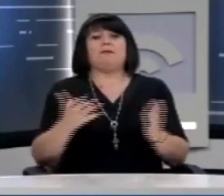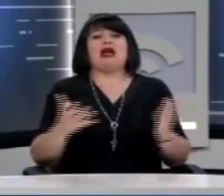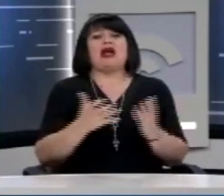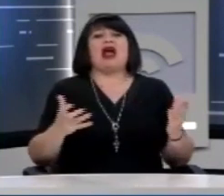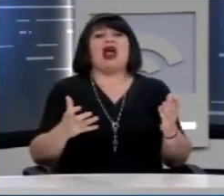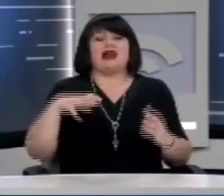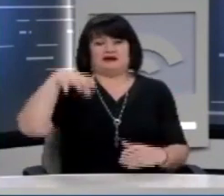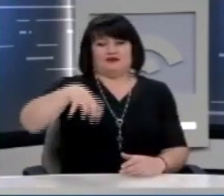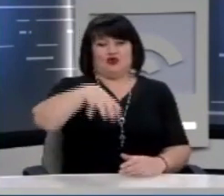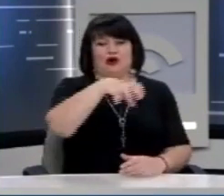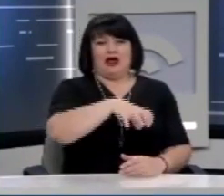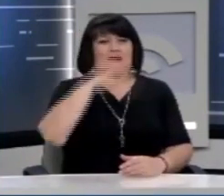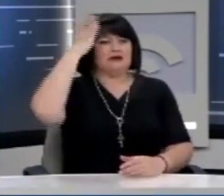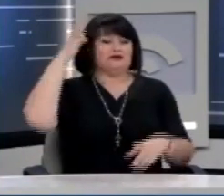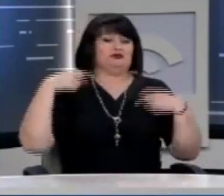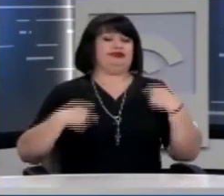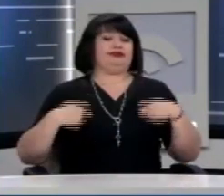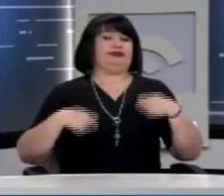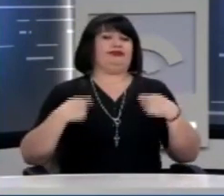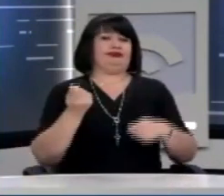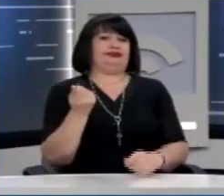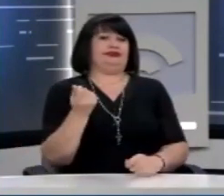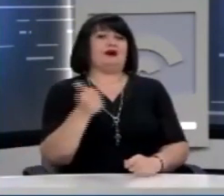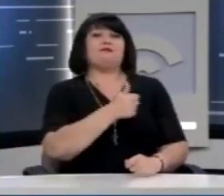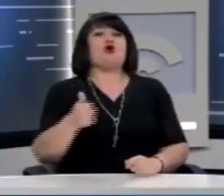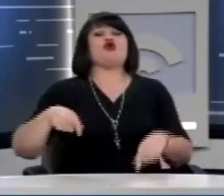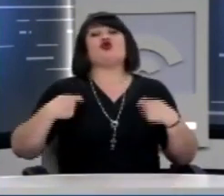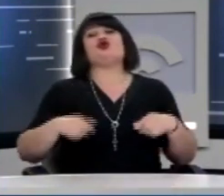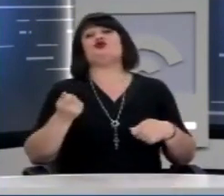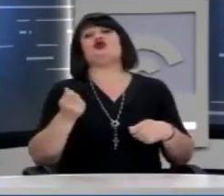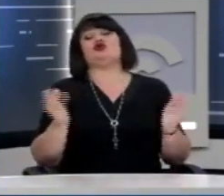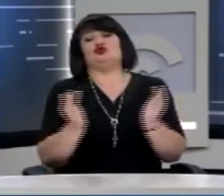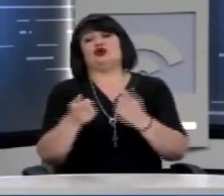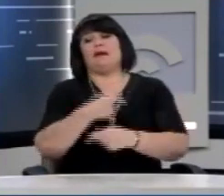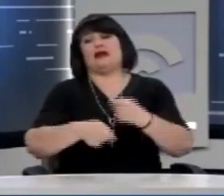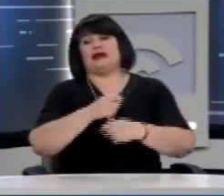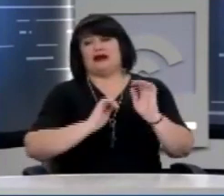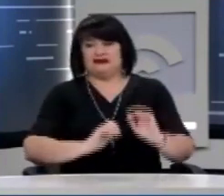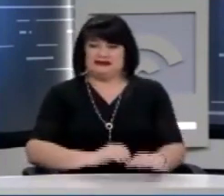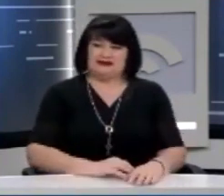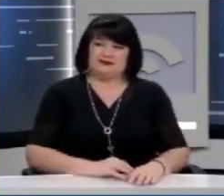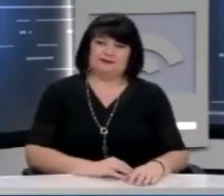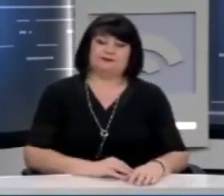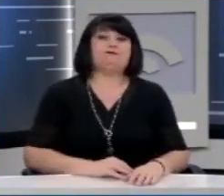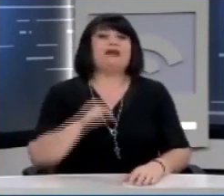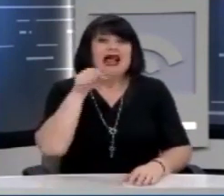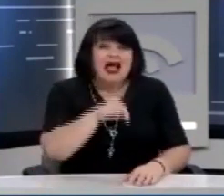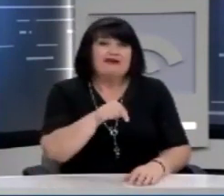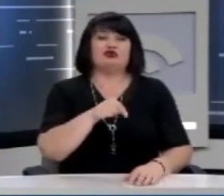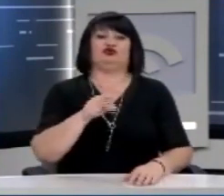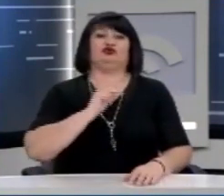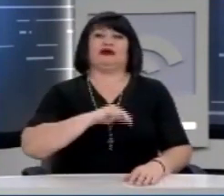καπιταλιστικές μονάδες και μεγαλύτερες, πιο δυναμικές μεσαίες επιχειρήσεις. Αυτόν την ανταγωνιστικότητα και